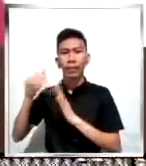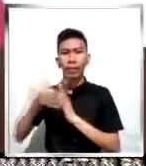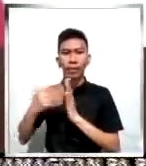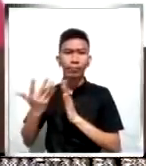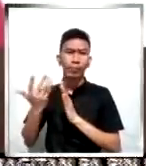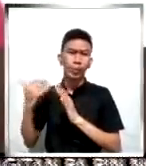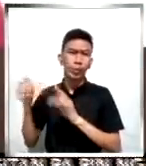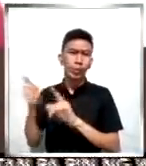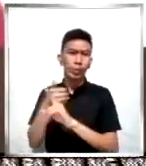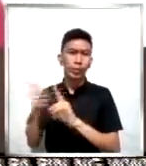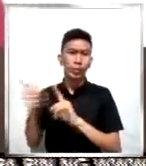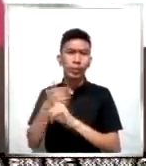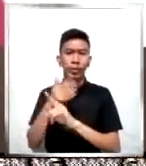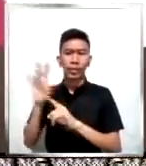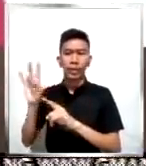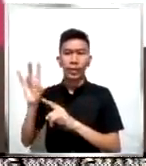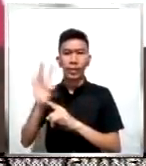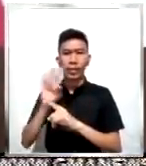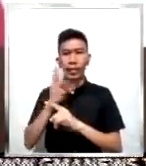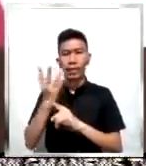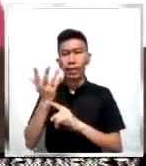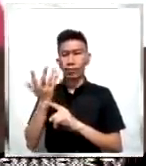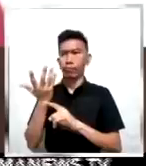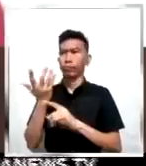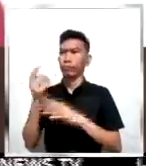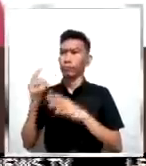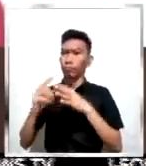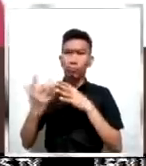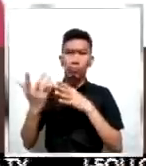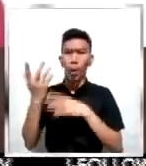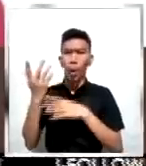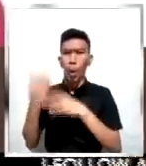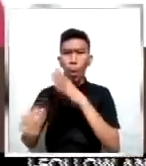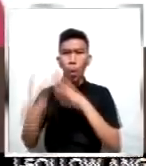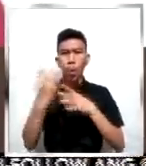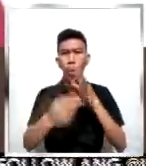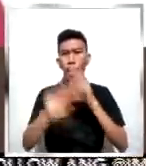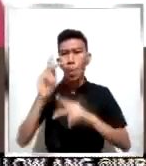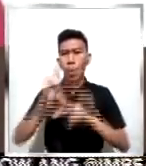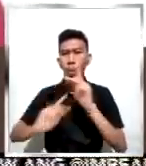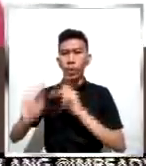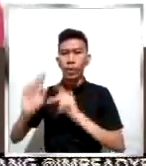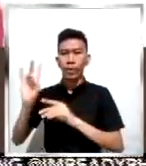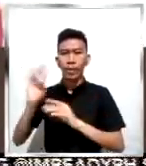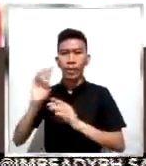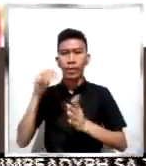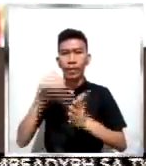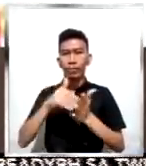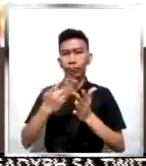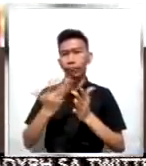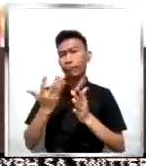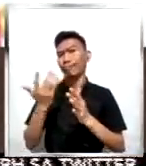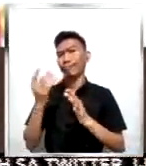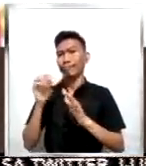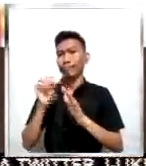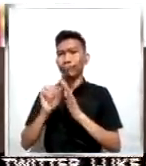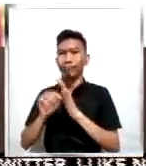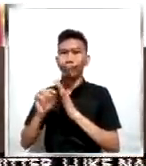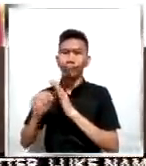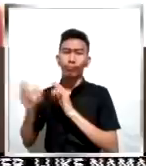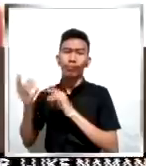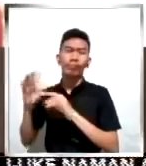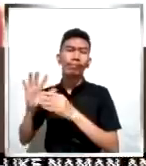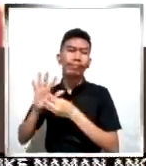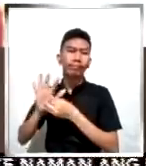forced disappearances, and 70,000 incarcerations sa ilalim ng dalawang dekadang